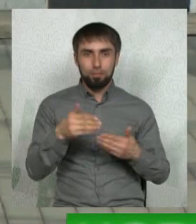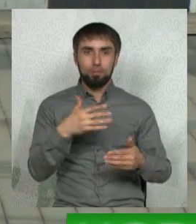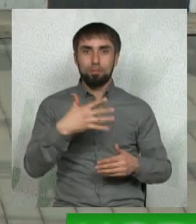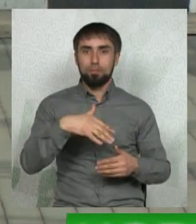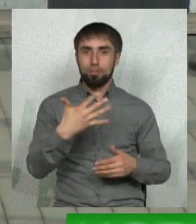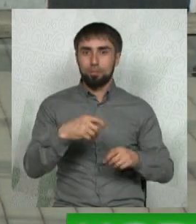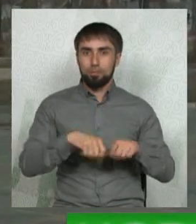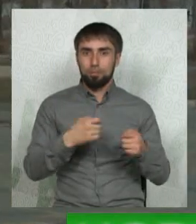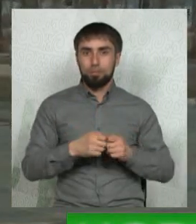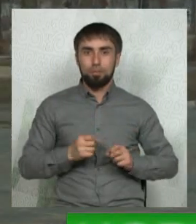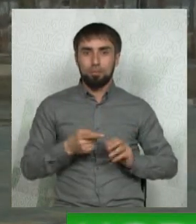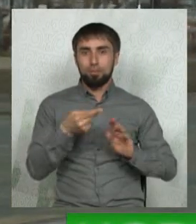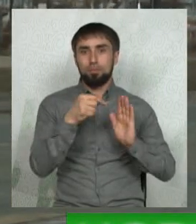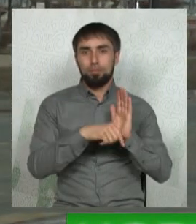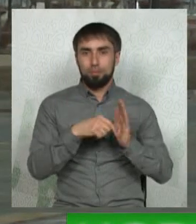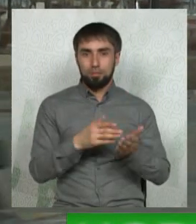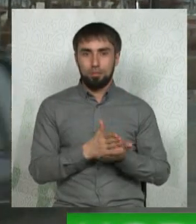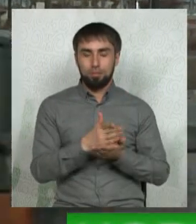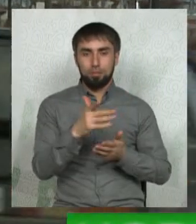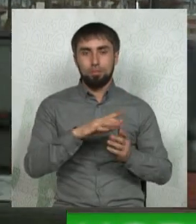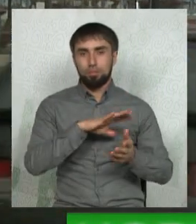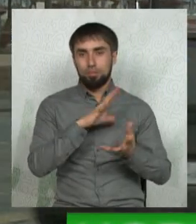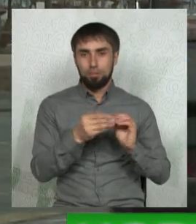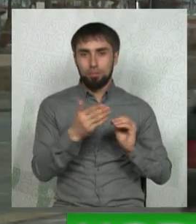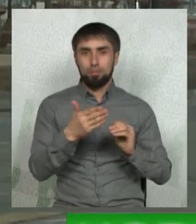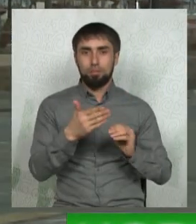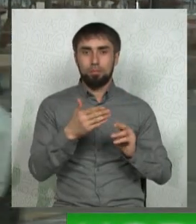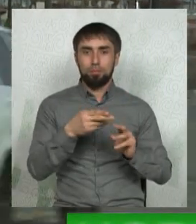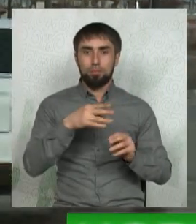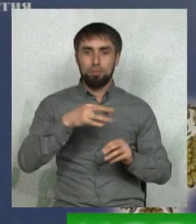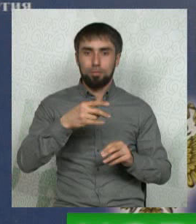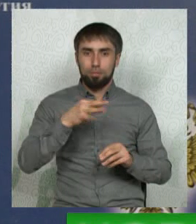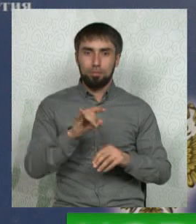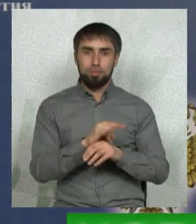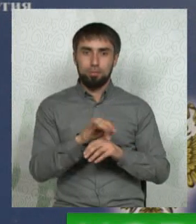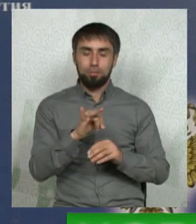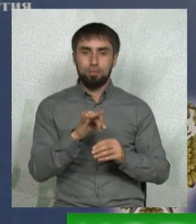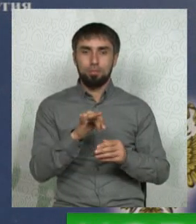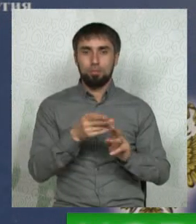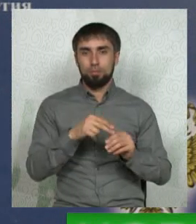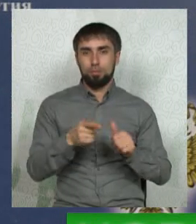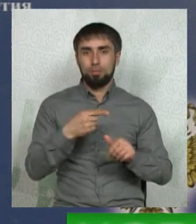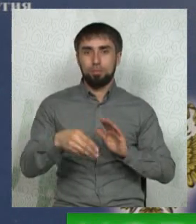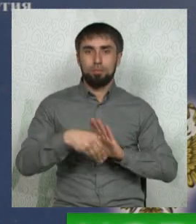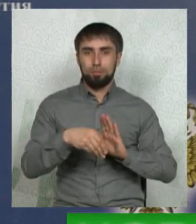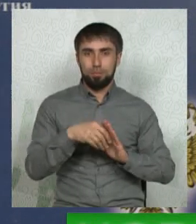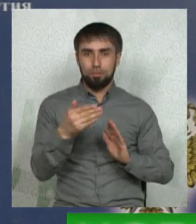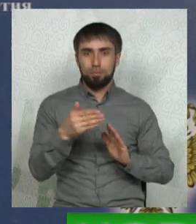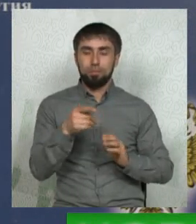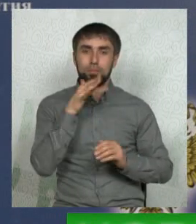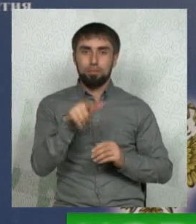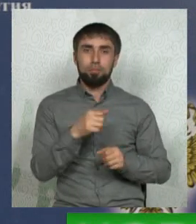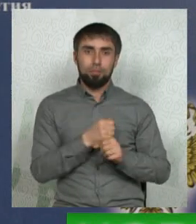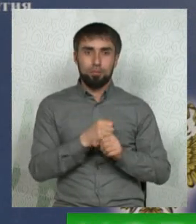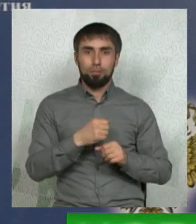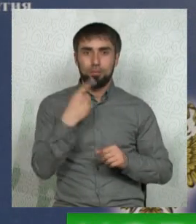55 преступлений коррупционной направленности. В основном это мошенничество и взяточничество. То есть это те преступления, которые совершаются